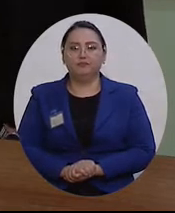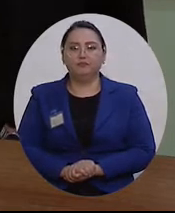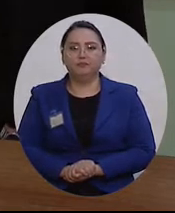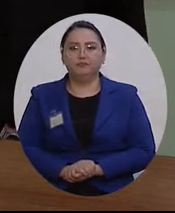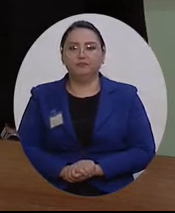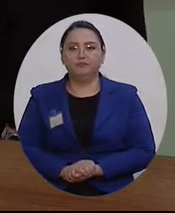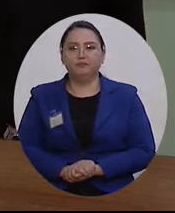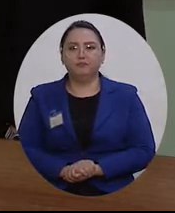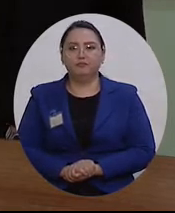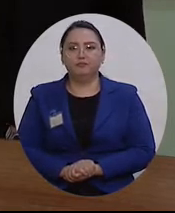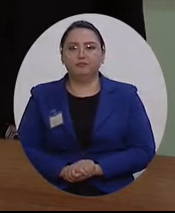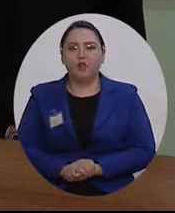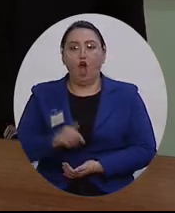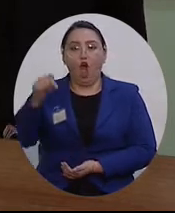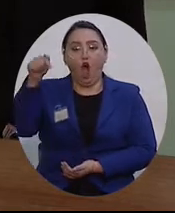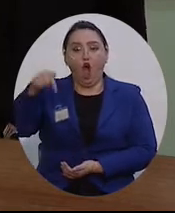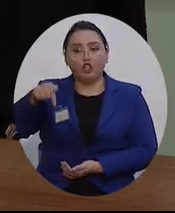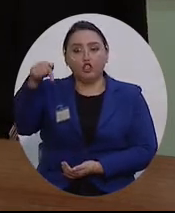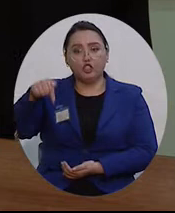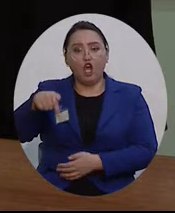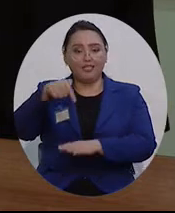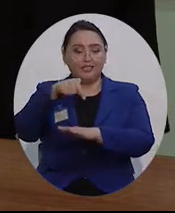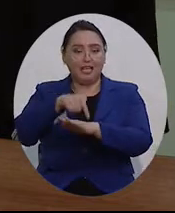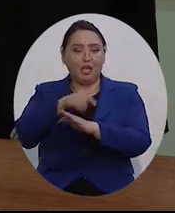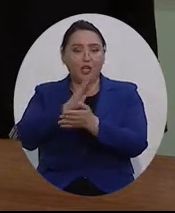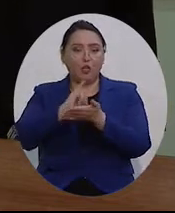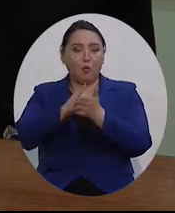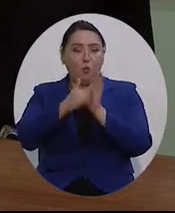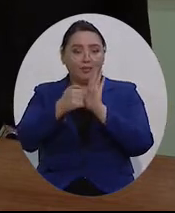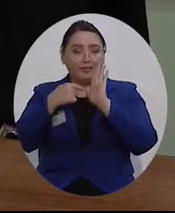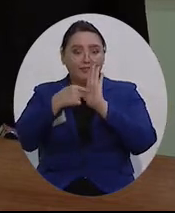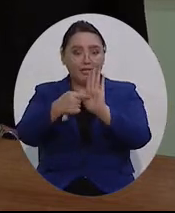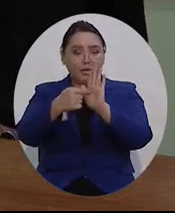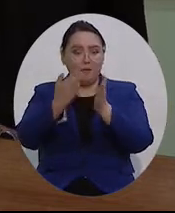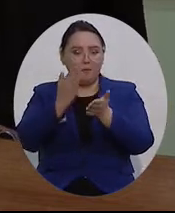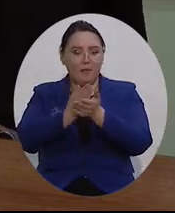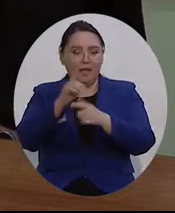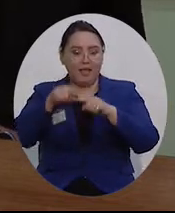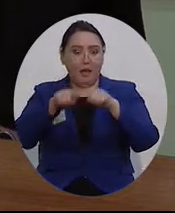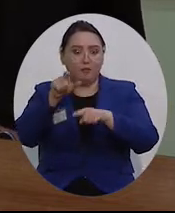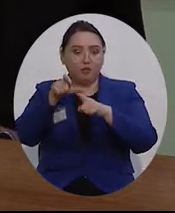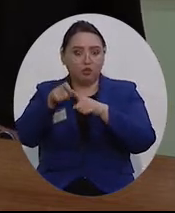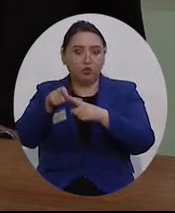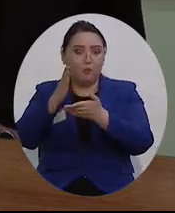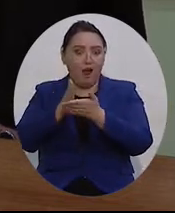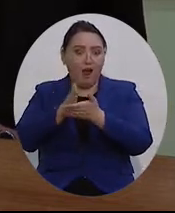За энд бол одоо цагийн утга гарч байгаа. За ямар нөхцлөөр илэрч байна вэ гэдгийг хүүхдүүд та бүхэн эхээсээ хараад ойлгоцсон байгаа.